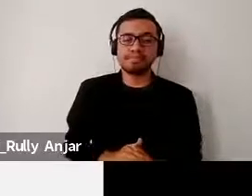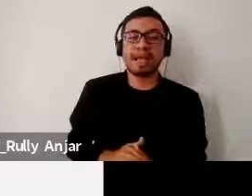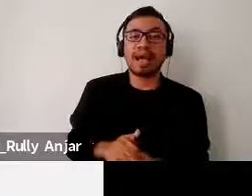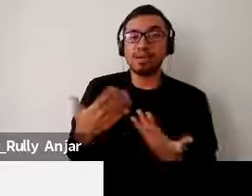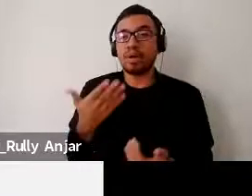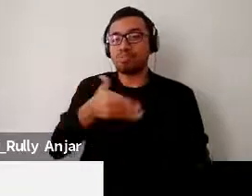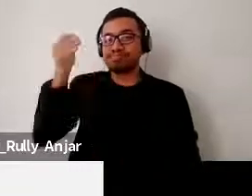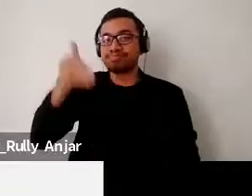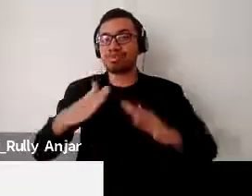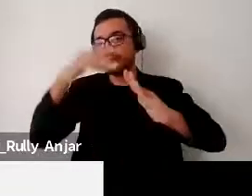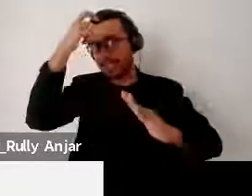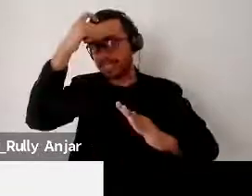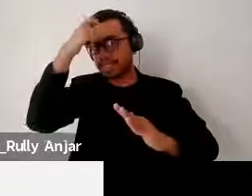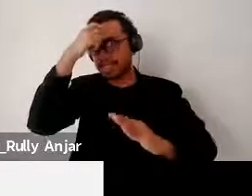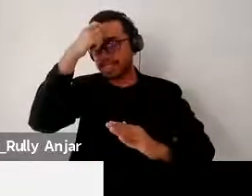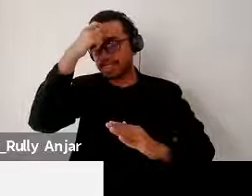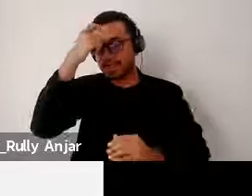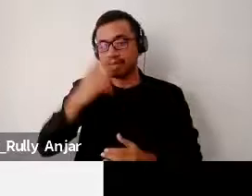sakit, misalnya bisa ada